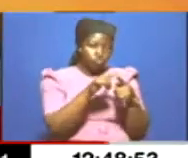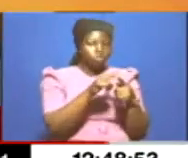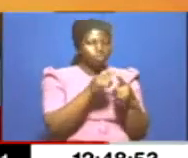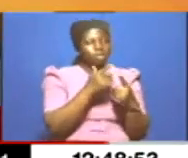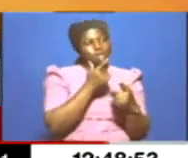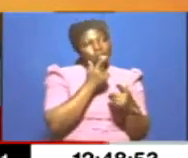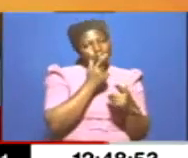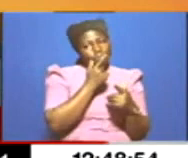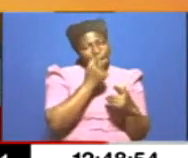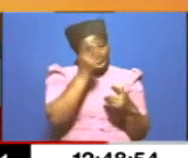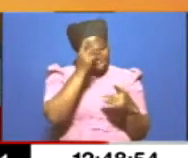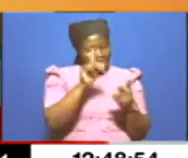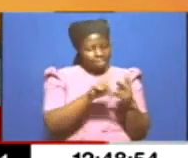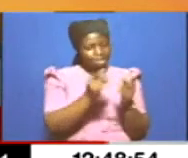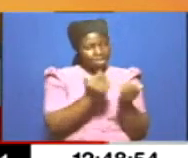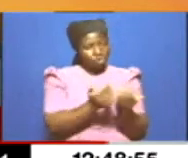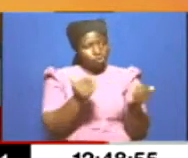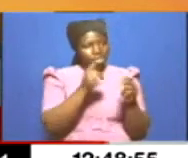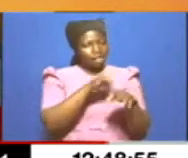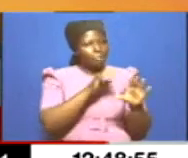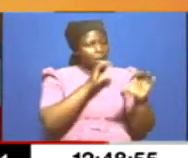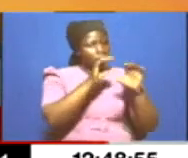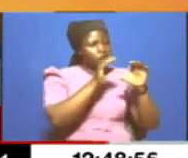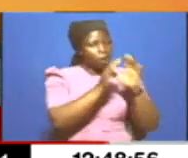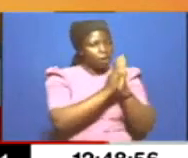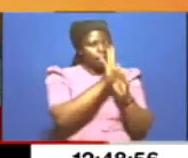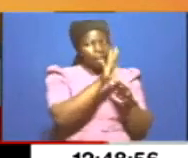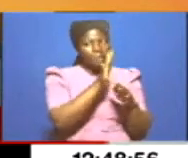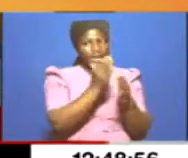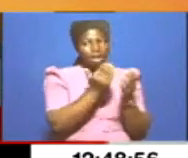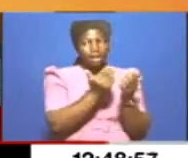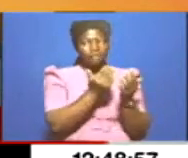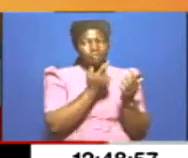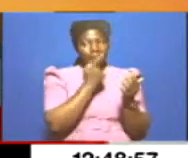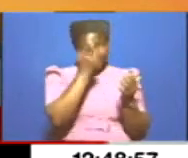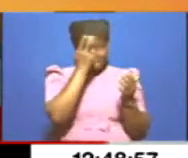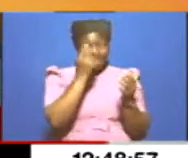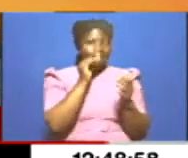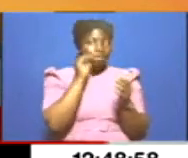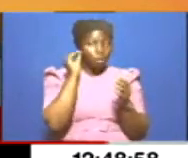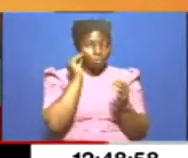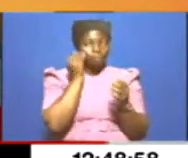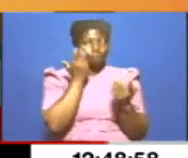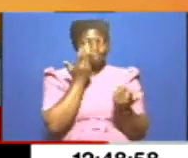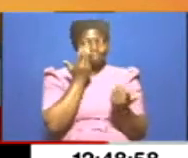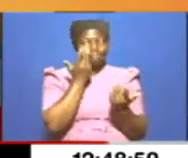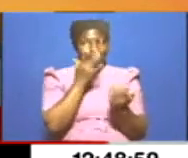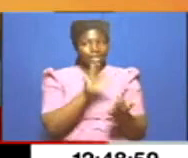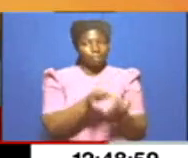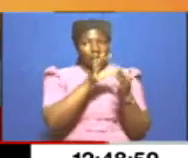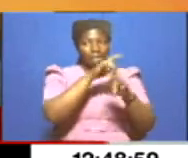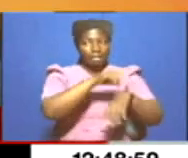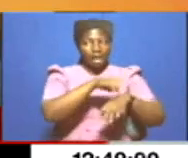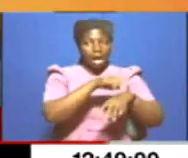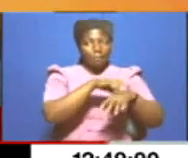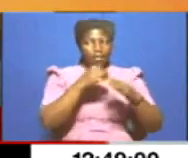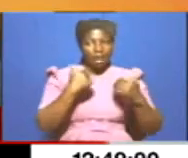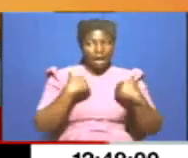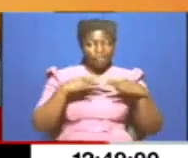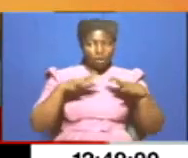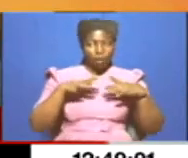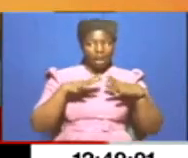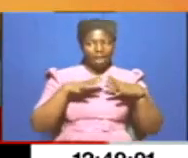watoto. Mm-hmm. Wanapowasiliana na wazazi wao pale nyumbani, hasa wakati ambapo wako katika likizo, kwa sekunde 30.